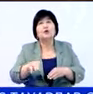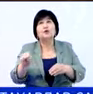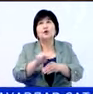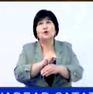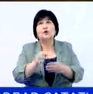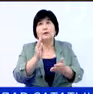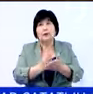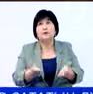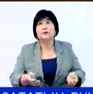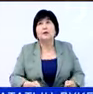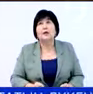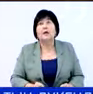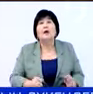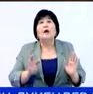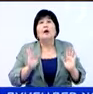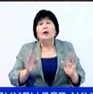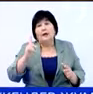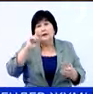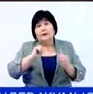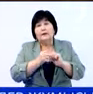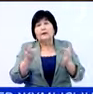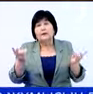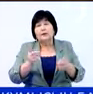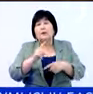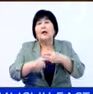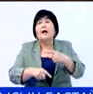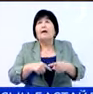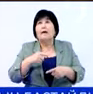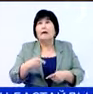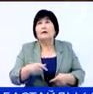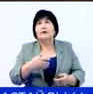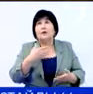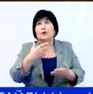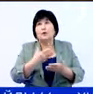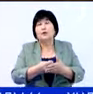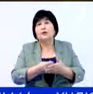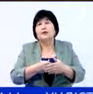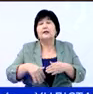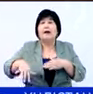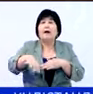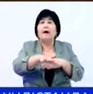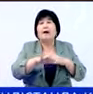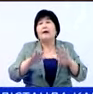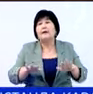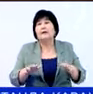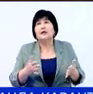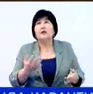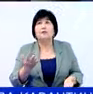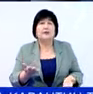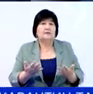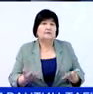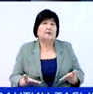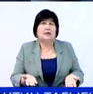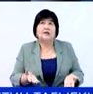4 көшені жөндеп жатырмыз, оған қаржы бөлінді. Бірақ есте болу керек, ары қарай өзде айналасы да бір ыңғайсыз